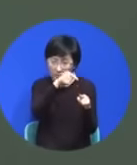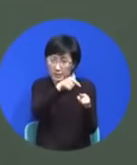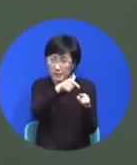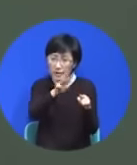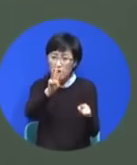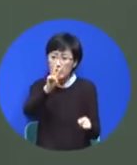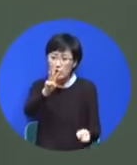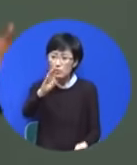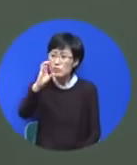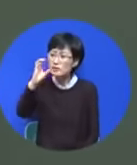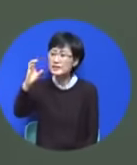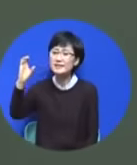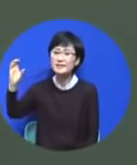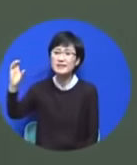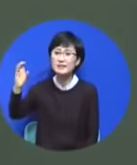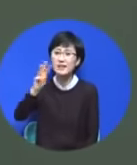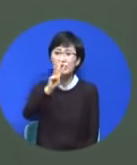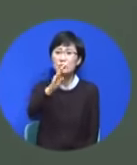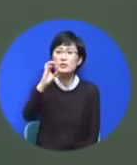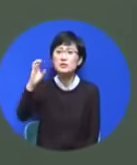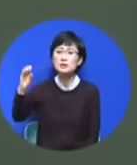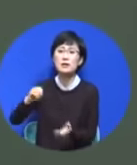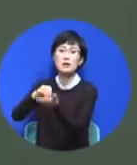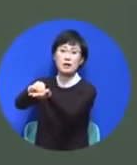아죠 뭐 도하고